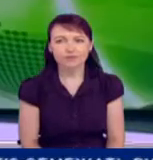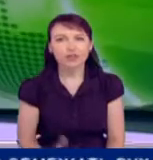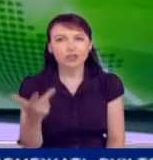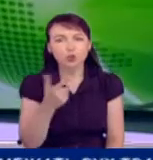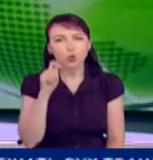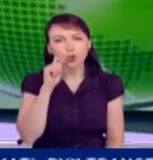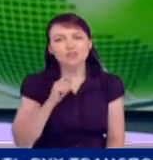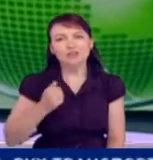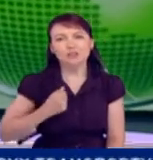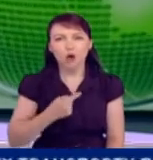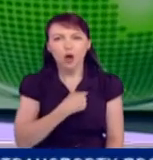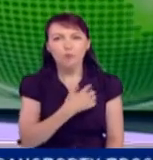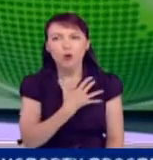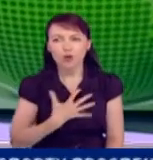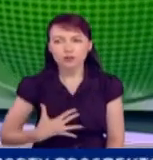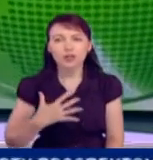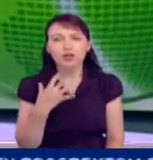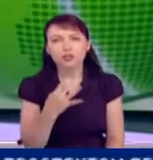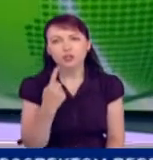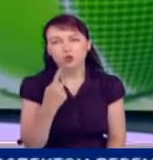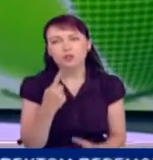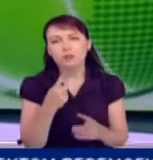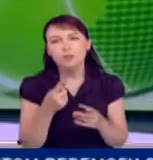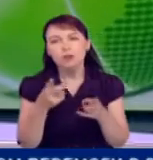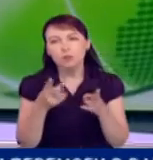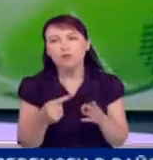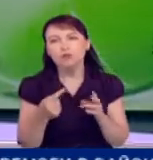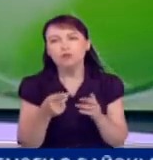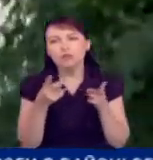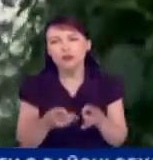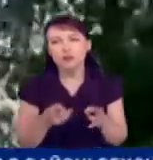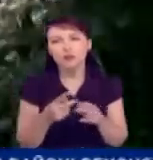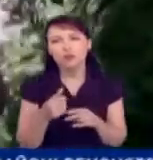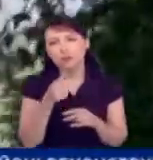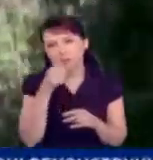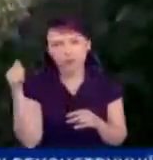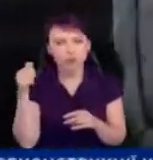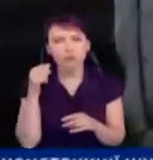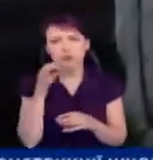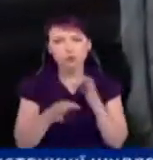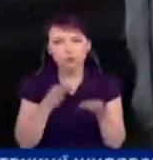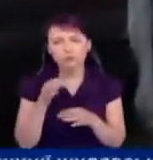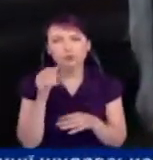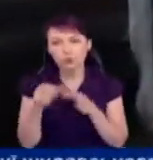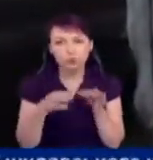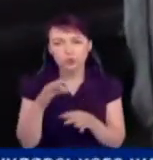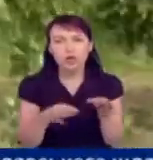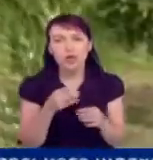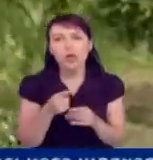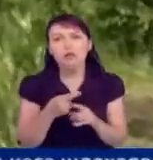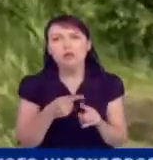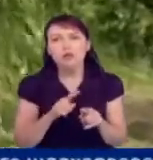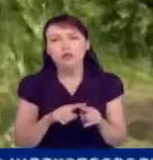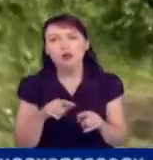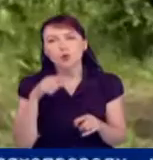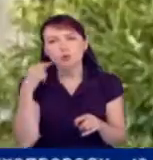3 українських військових отримали поранення, ще 1 бойову травму внаслідок ворожих обстрілів минулої доби на Донбасі. Російські найманці майже